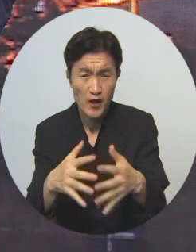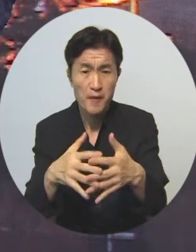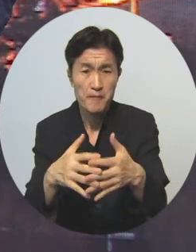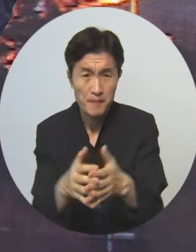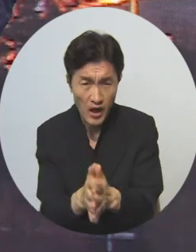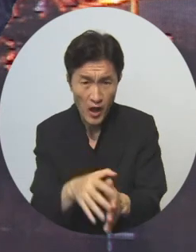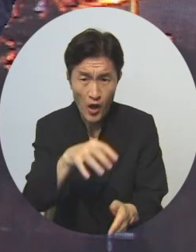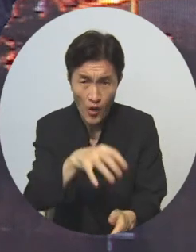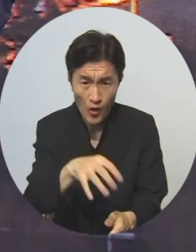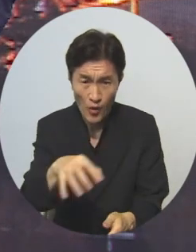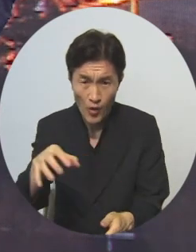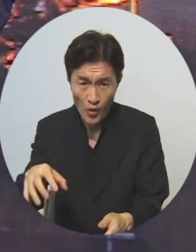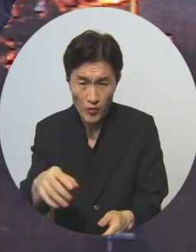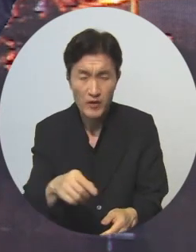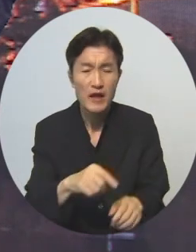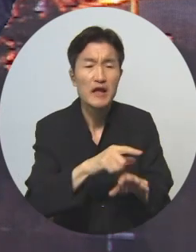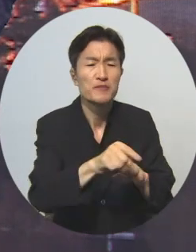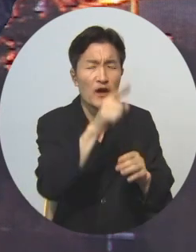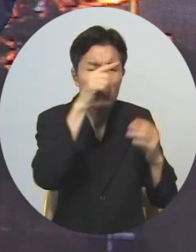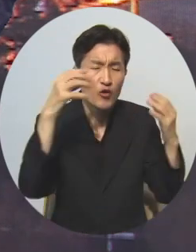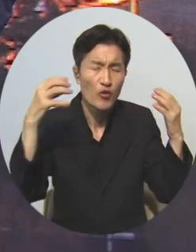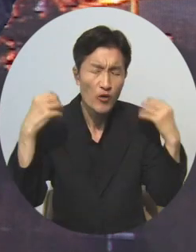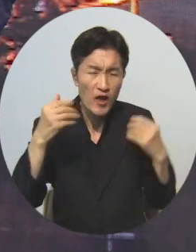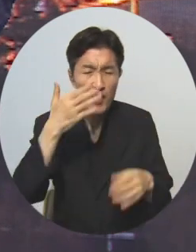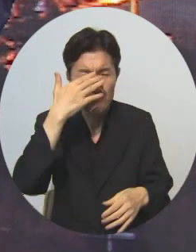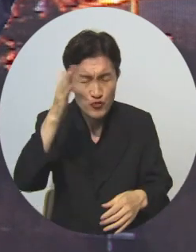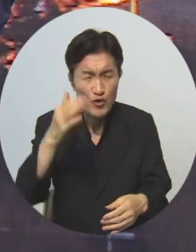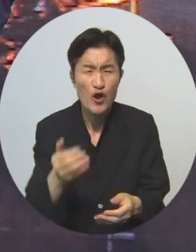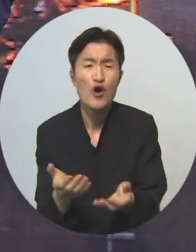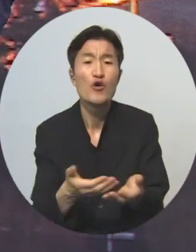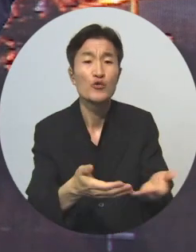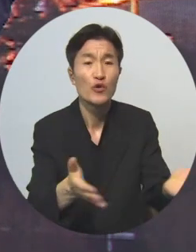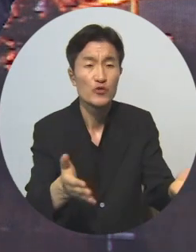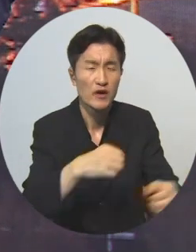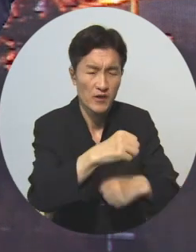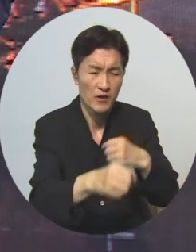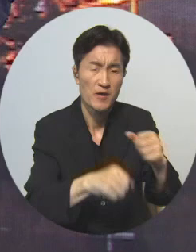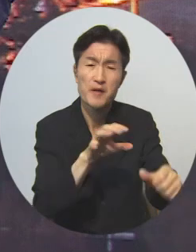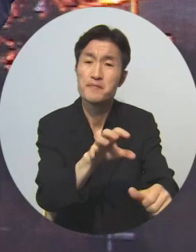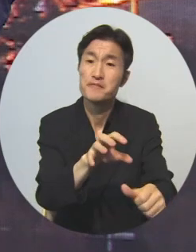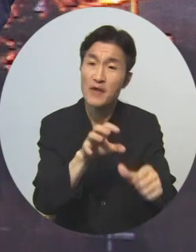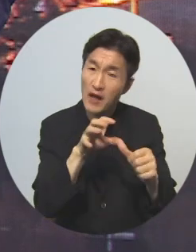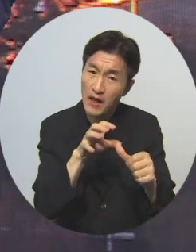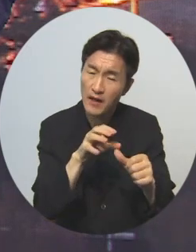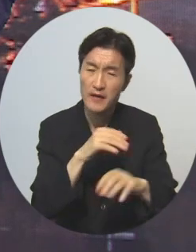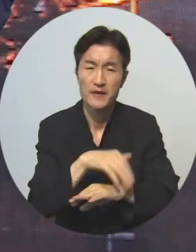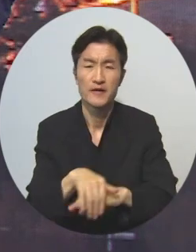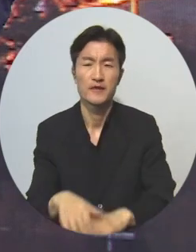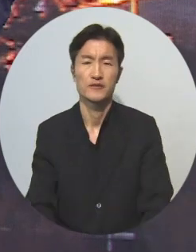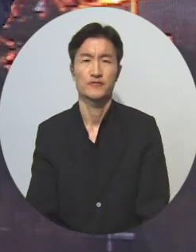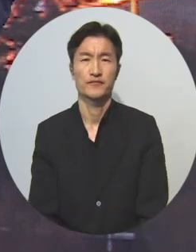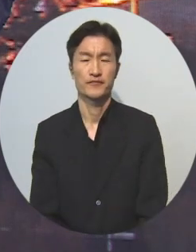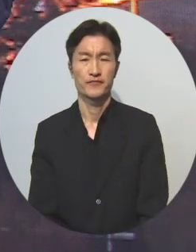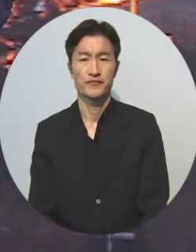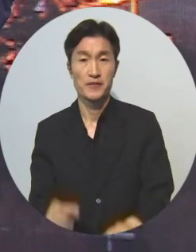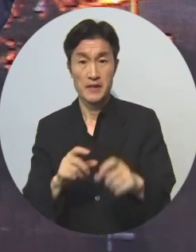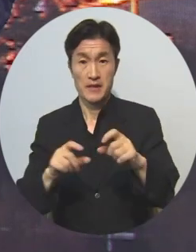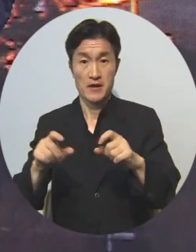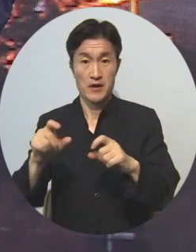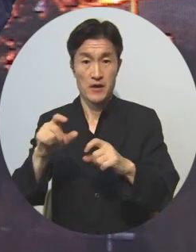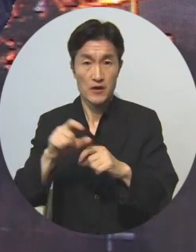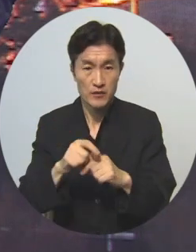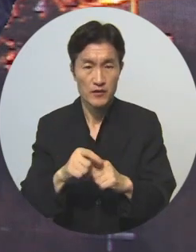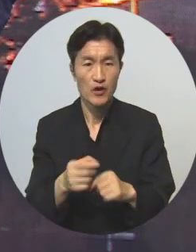아닌 지자체 모두 무상으로 넘겨서 자유게 활용할 수 있게 한다는 방침입니다 아울러서